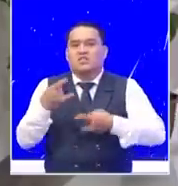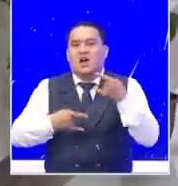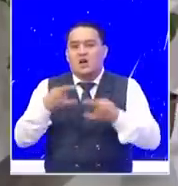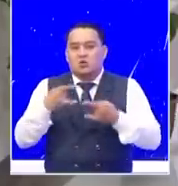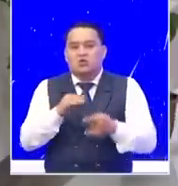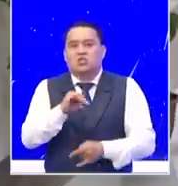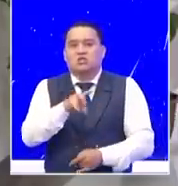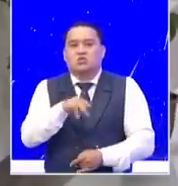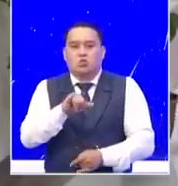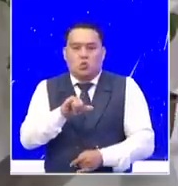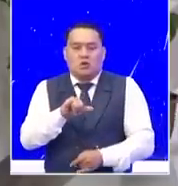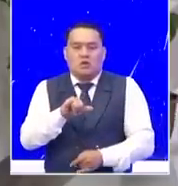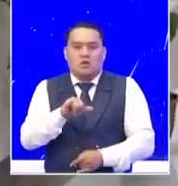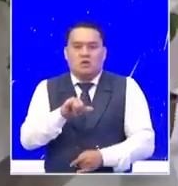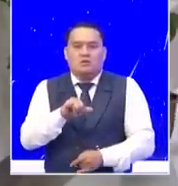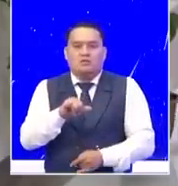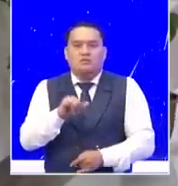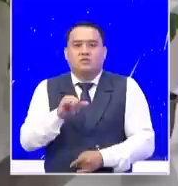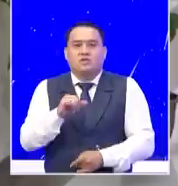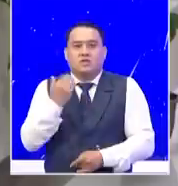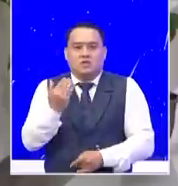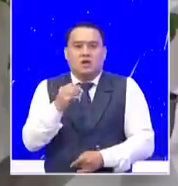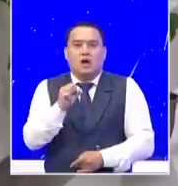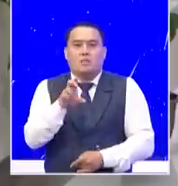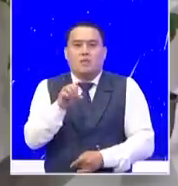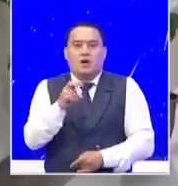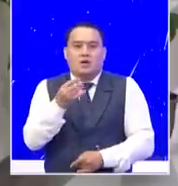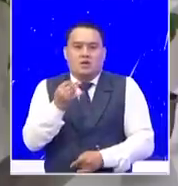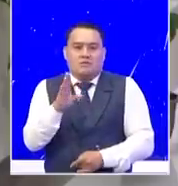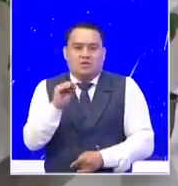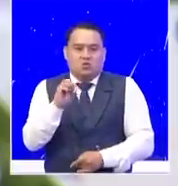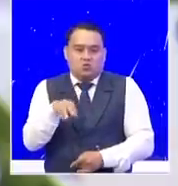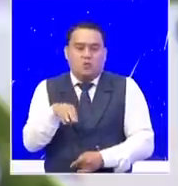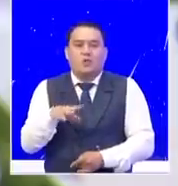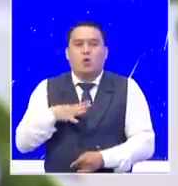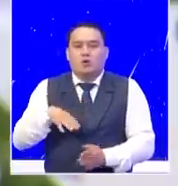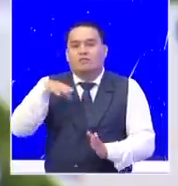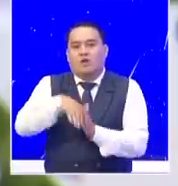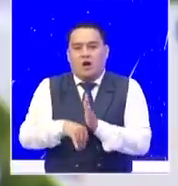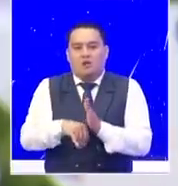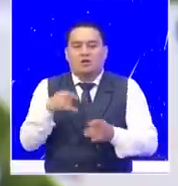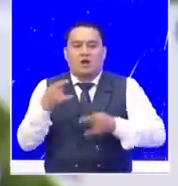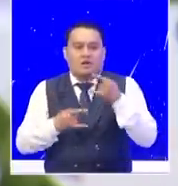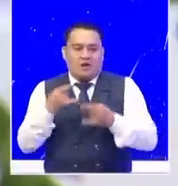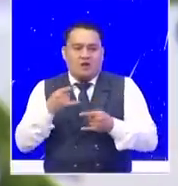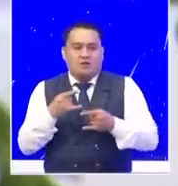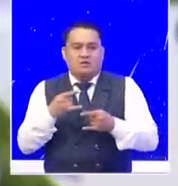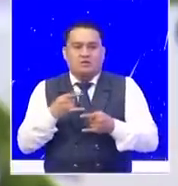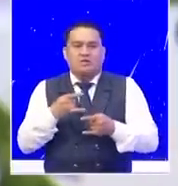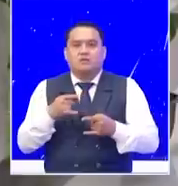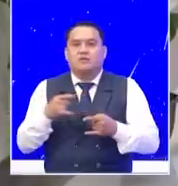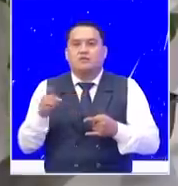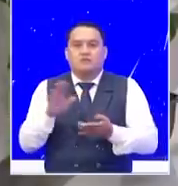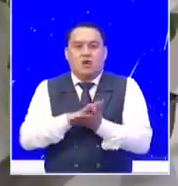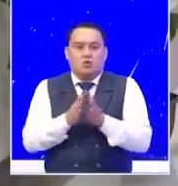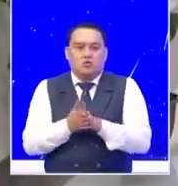телеканала ЖТСУ, а в частности Бейсену Абаевичу. Он внес большой вклад в развитие телеканала, создал все